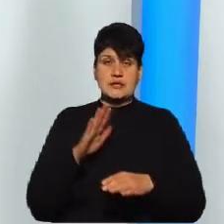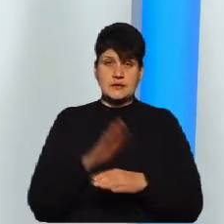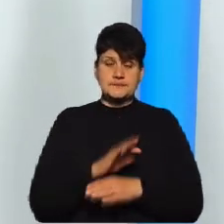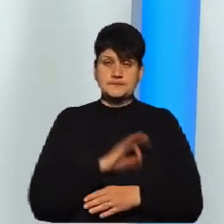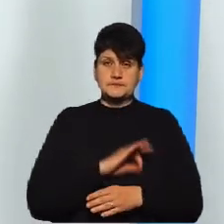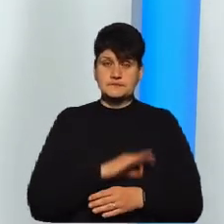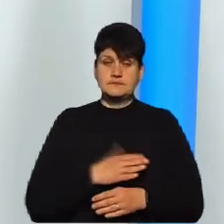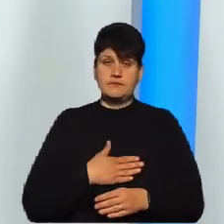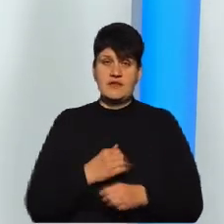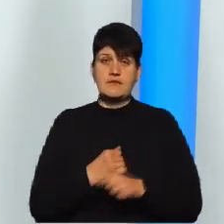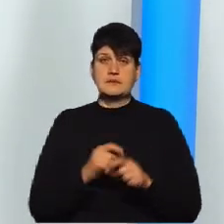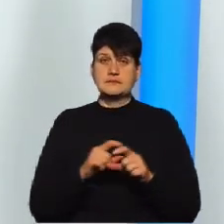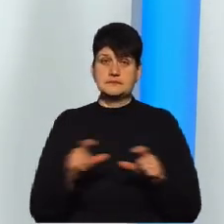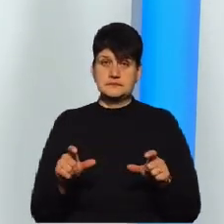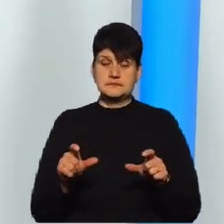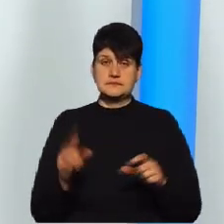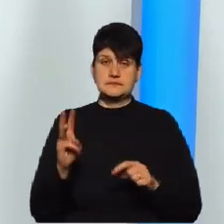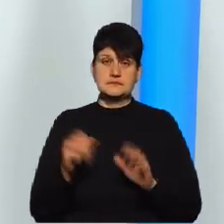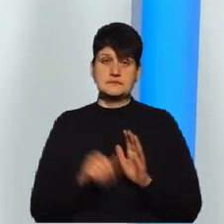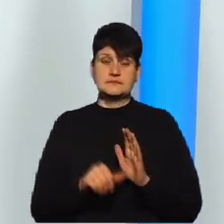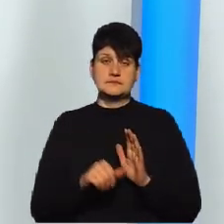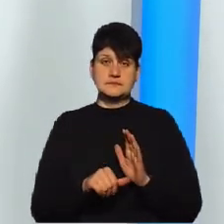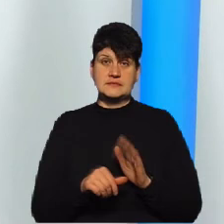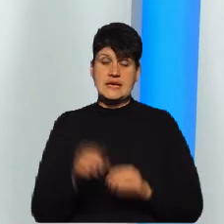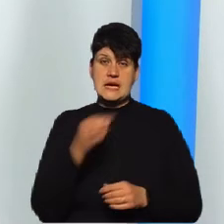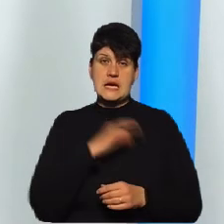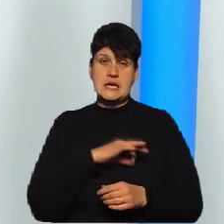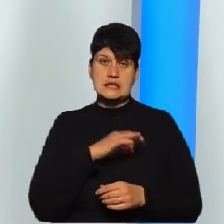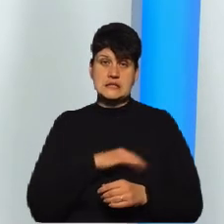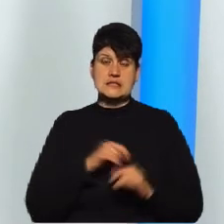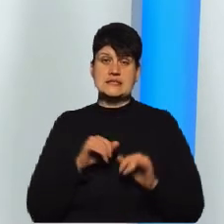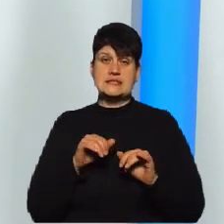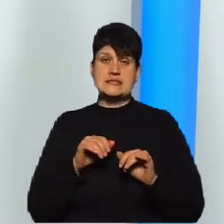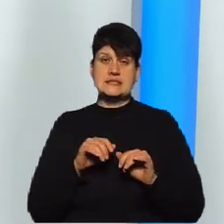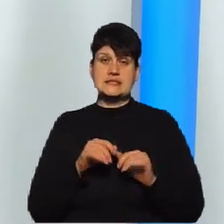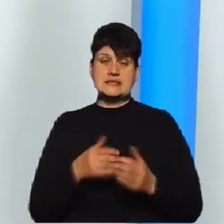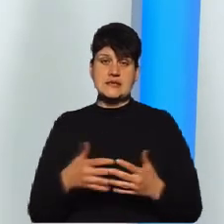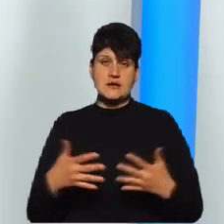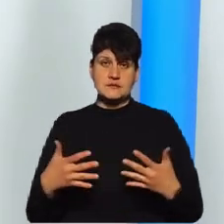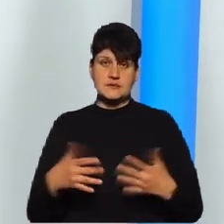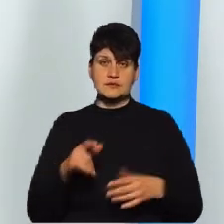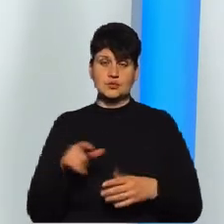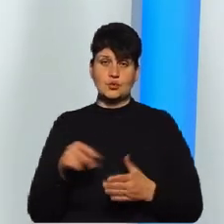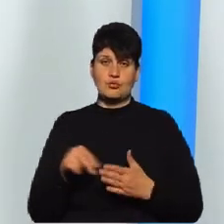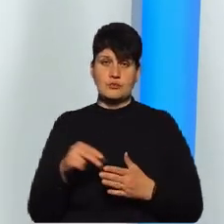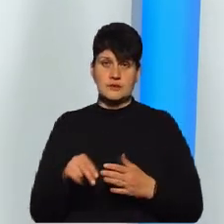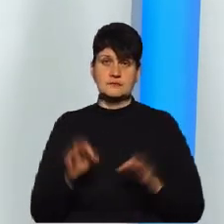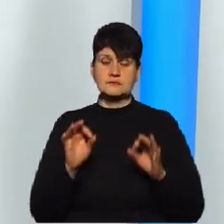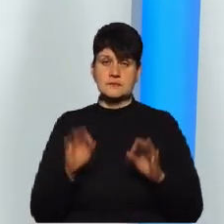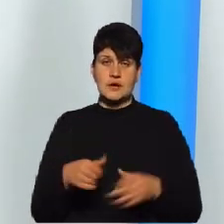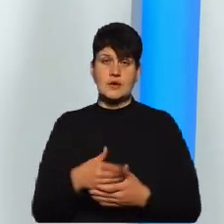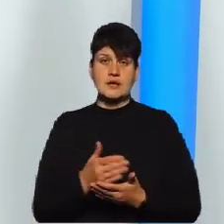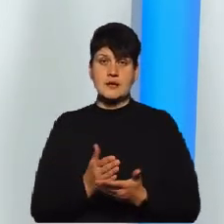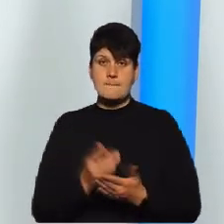закладах, 360-го, лікарські засоби, які пацієнти купили належної якості, поверненню